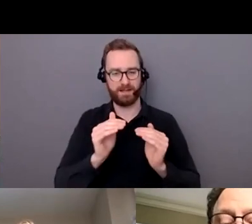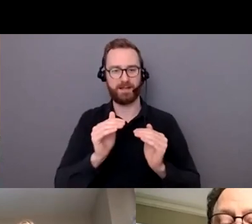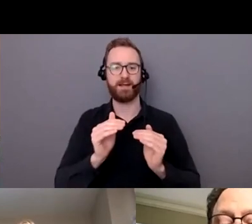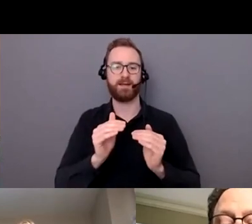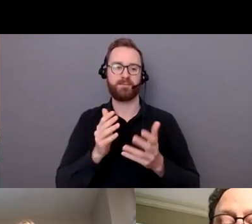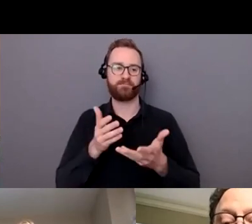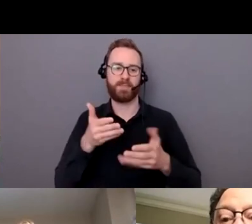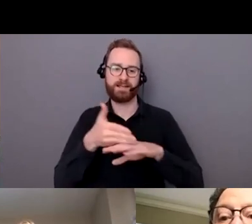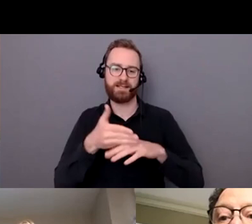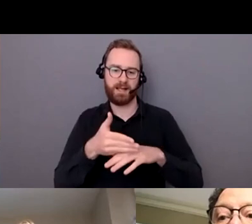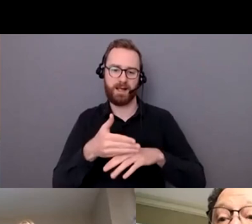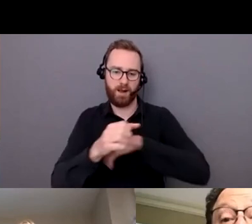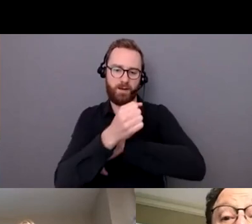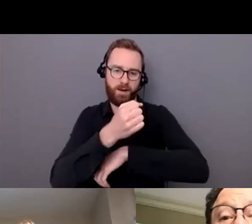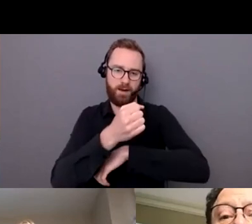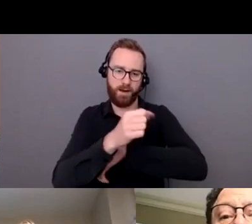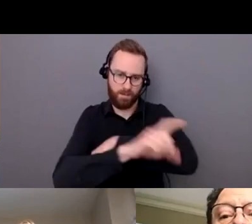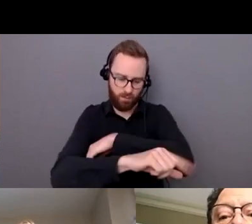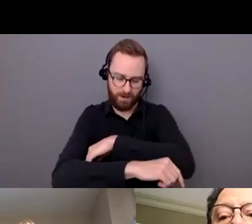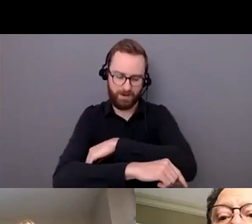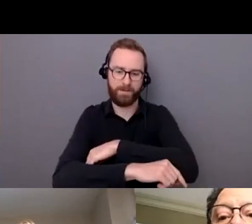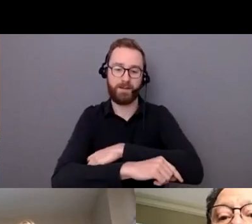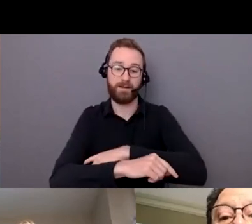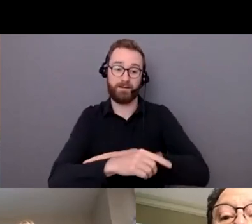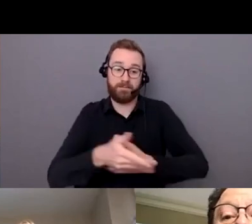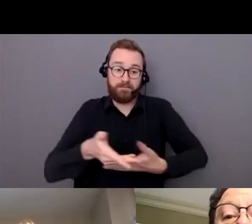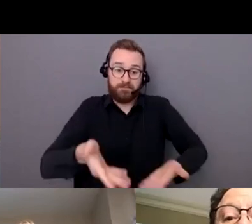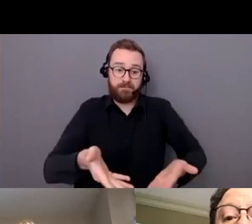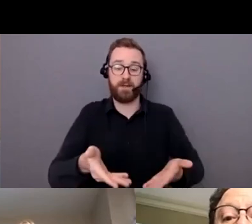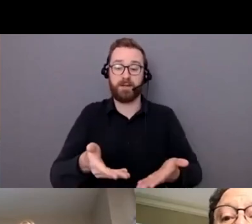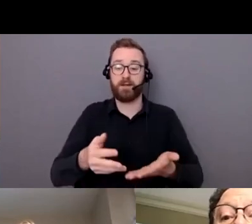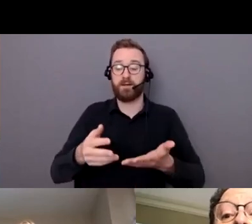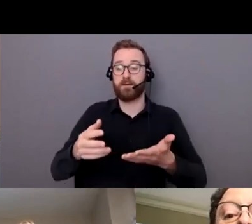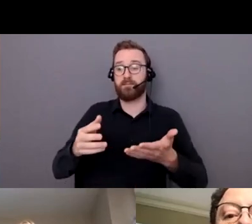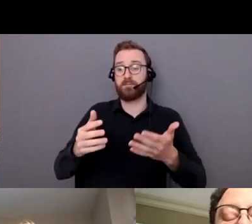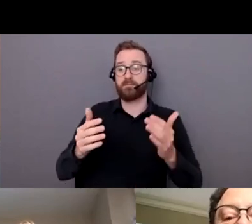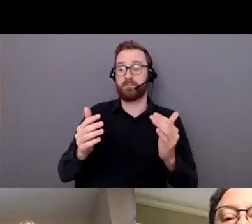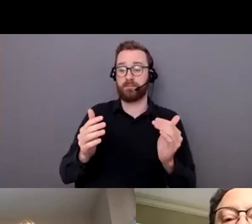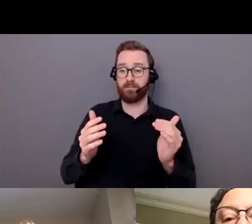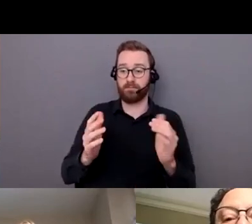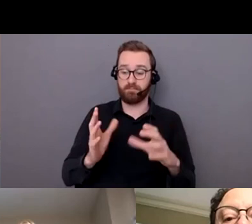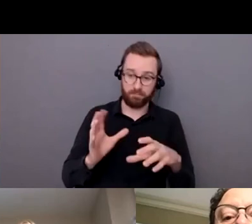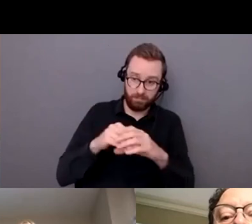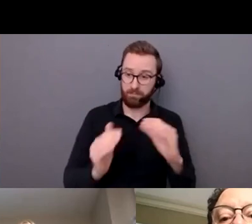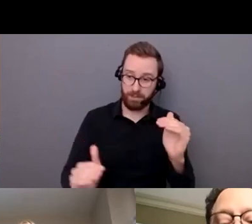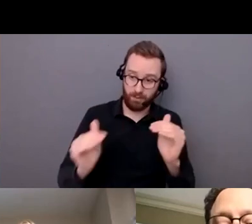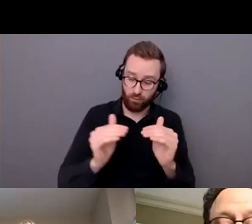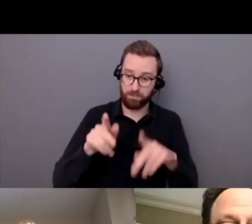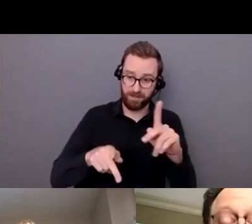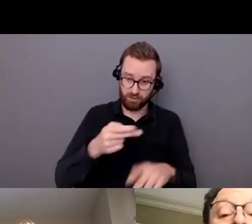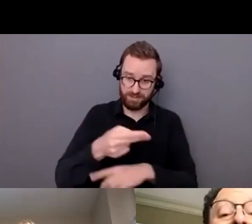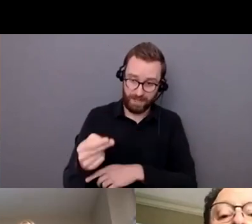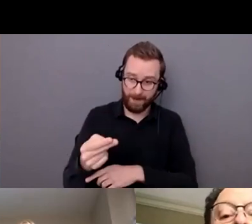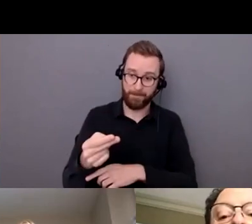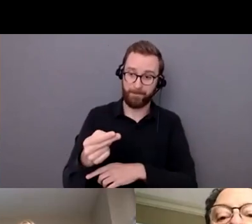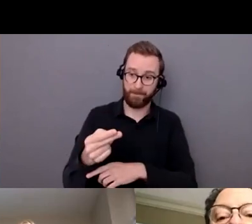année. Et il va falloir travailler à l'idée que intégrer ou inclure des personnes en situation de handicap au milieu de l'emploi, c'est une